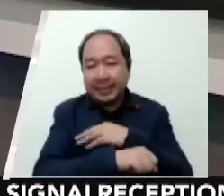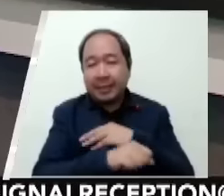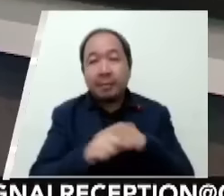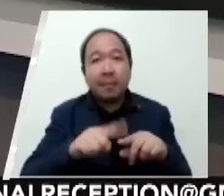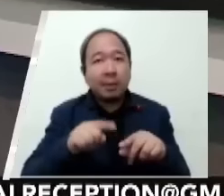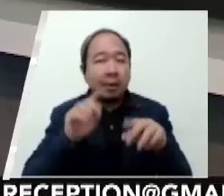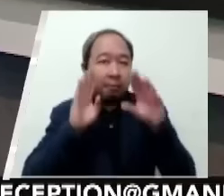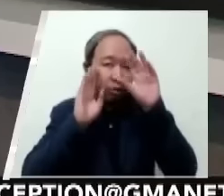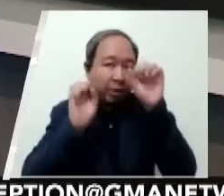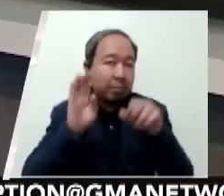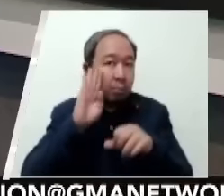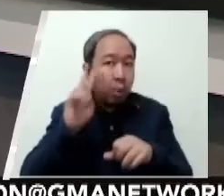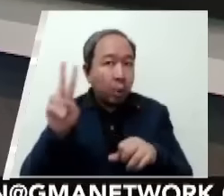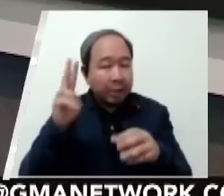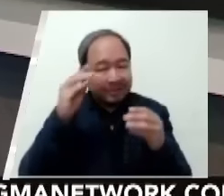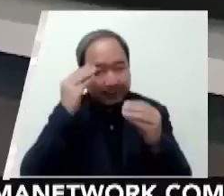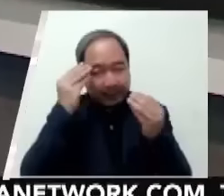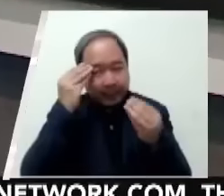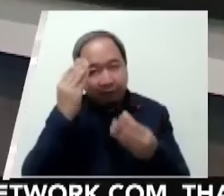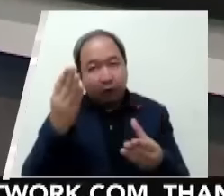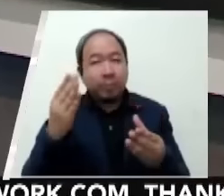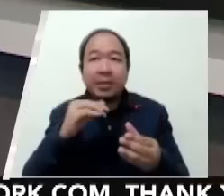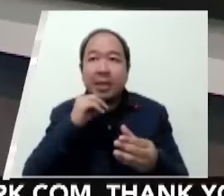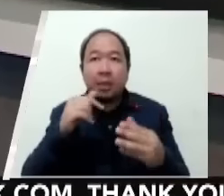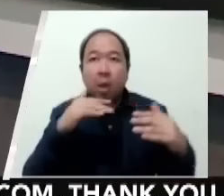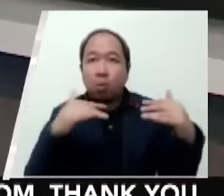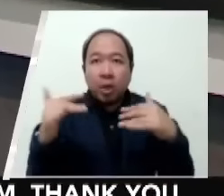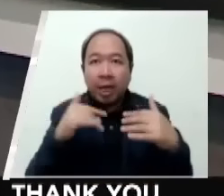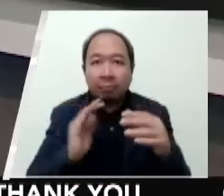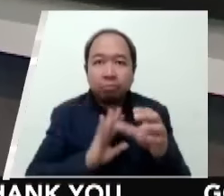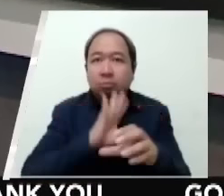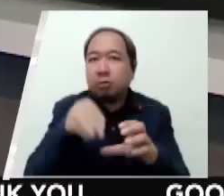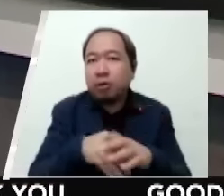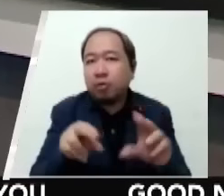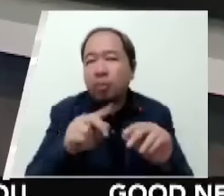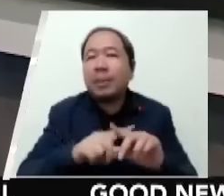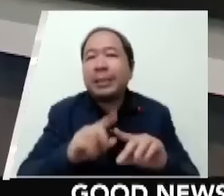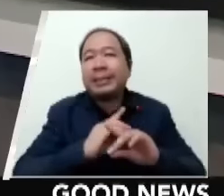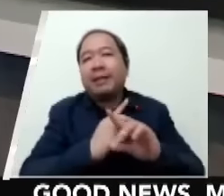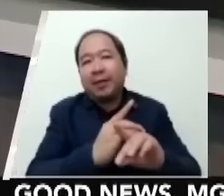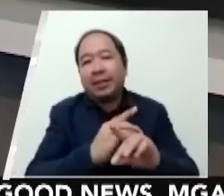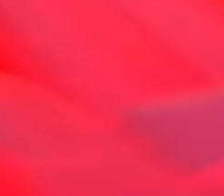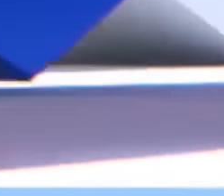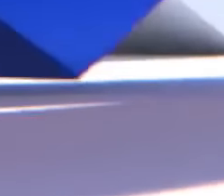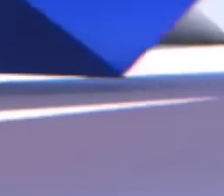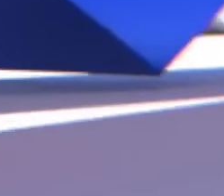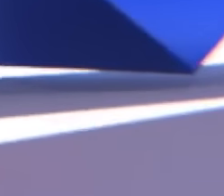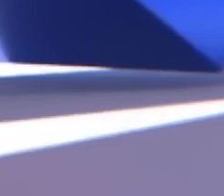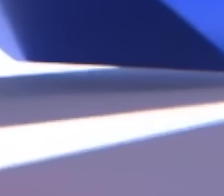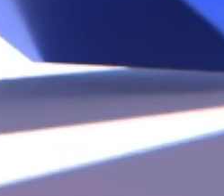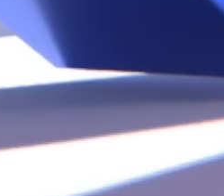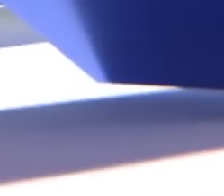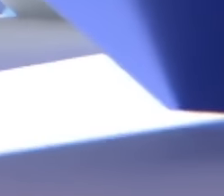pakikipaggera, kundi pagdedepensa lamang ang gagawin ng bansa. Nakatutok si Ivan Mayrina.